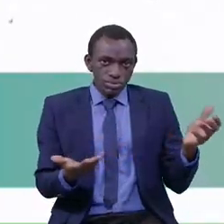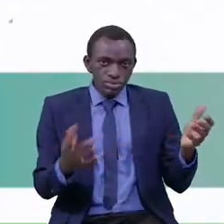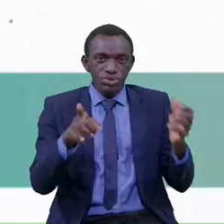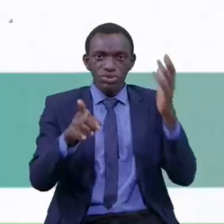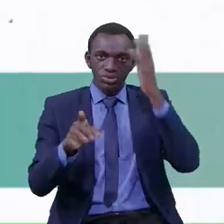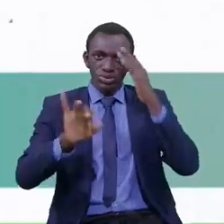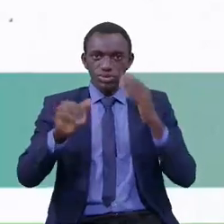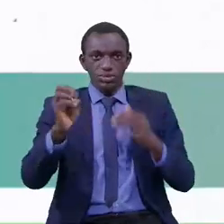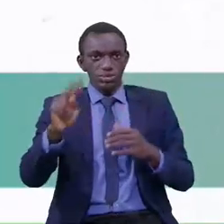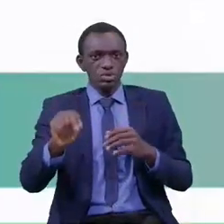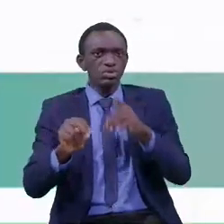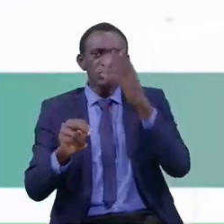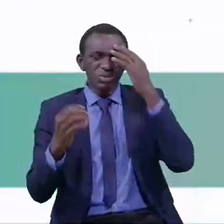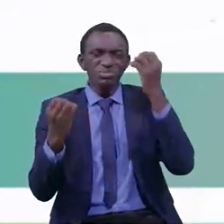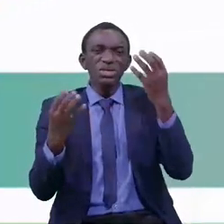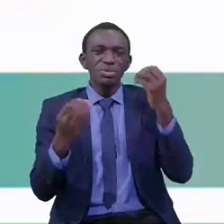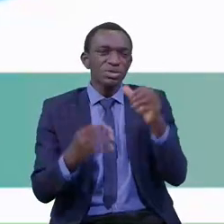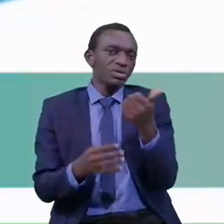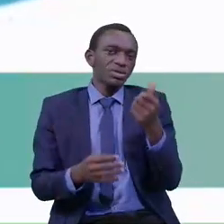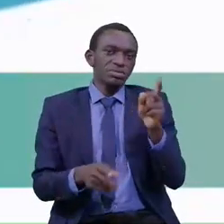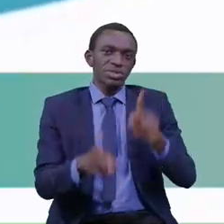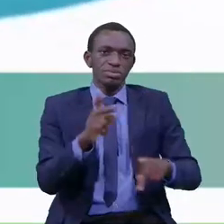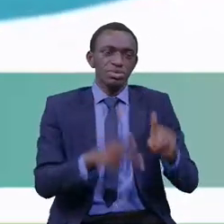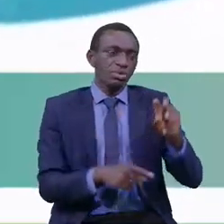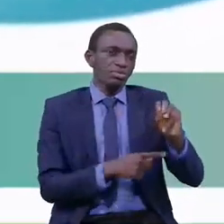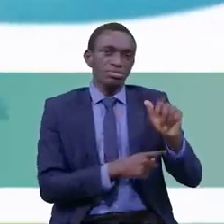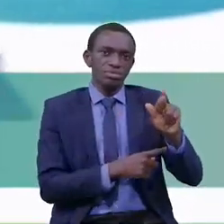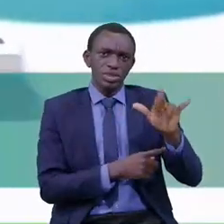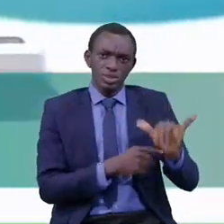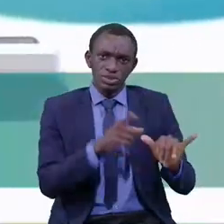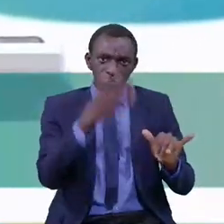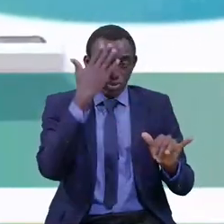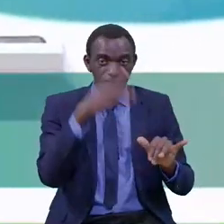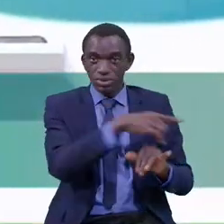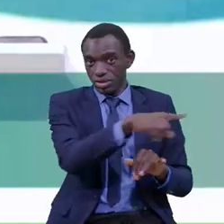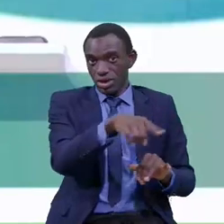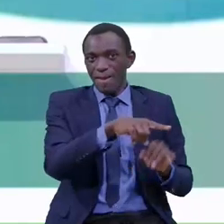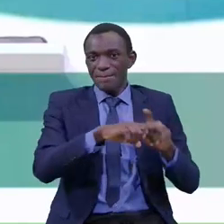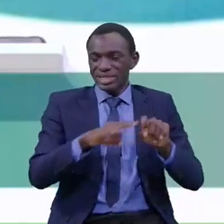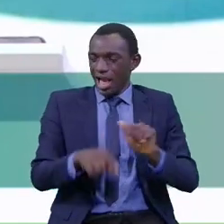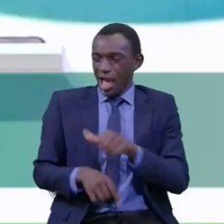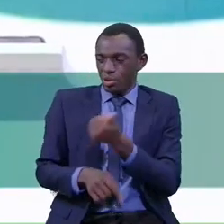vous connaissez les autres, vous connaissez Marie, nous connaissons les noms. Mais voici un nom nouveau.